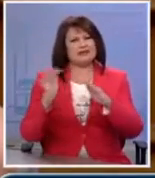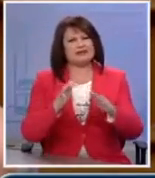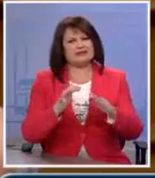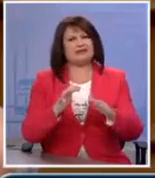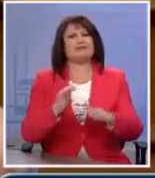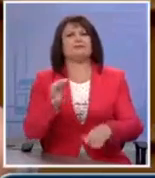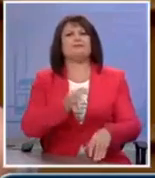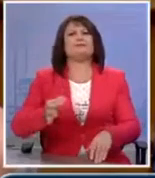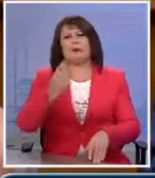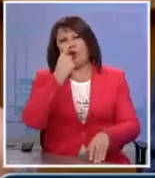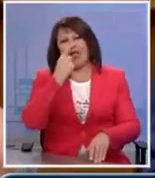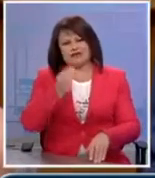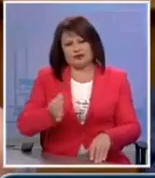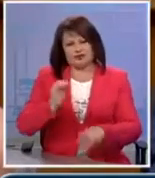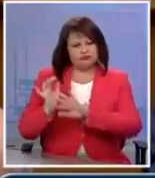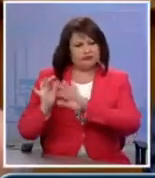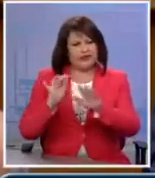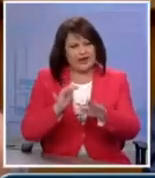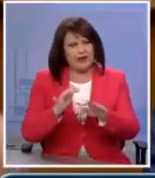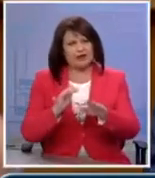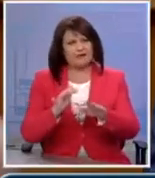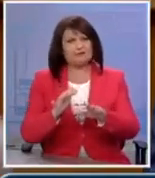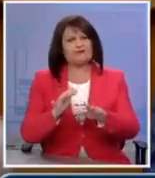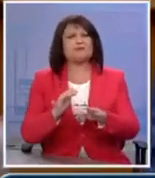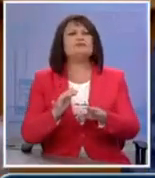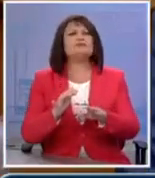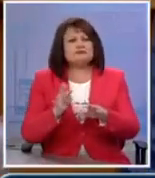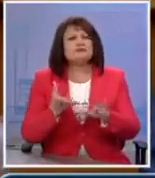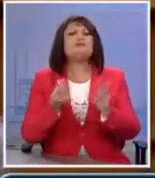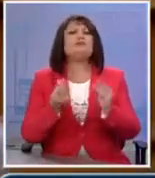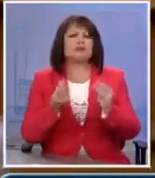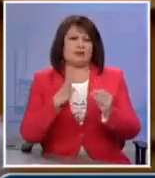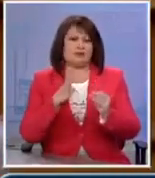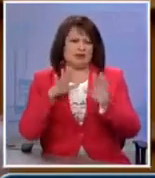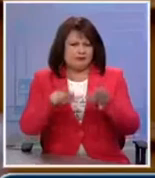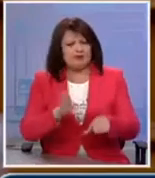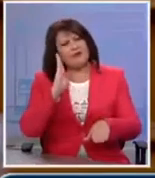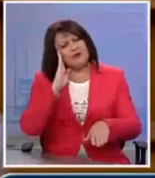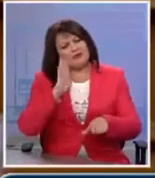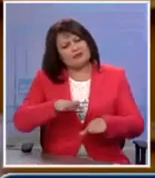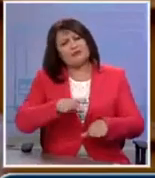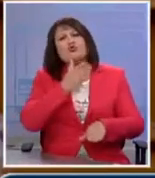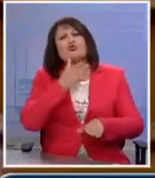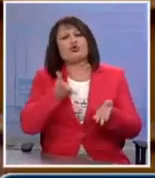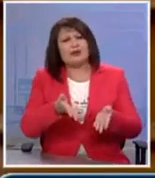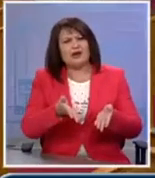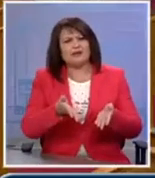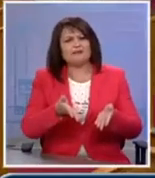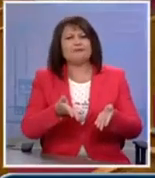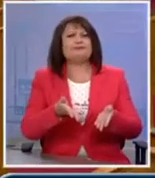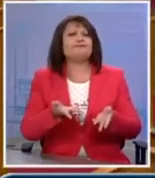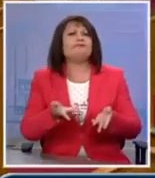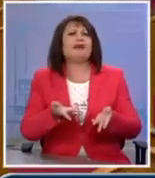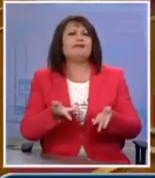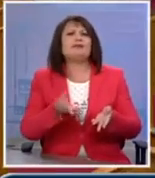της Λέσβου, που δέχεται το μεγαλύτερο κύμα των προσφυγικών ροών. Οι πρόσφυγες αυτοί βρίσκονται σε ένα